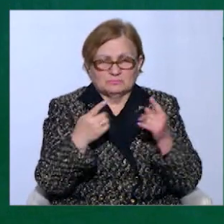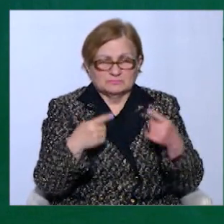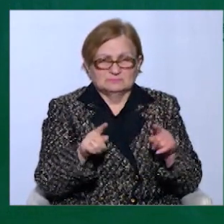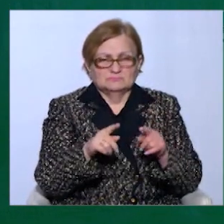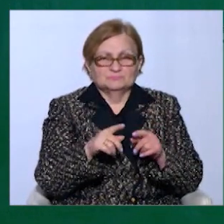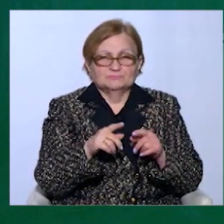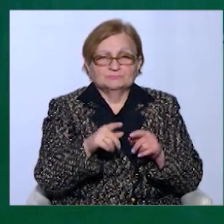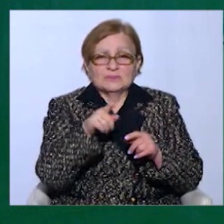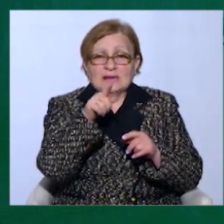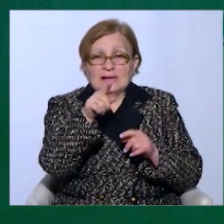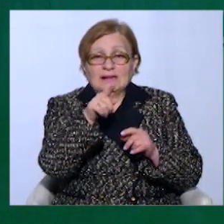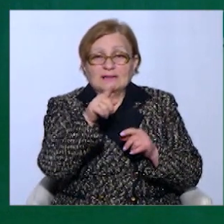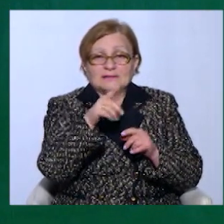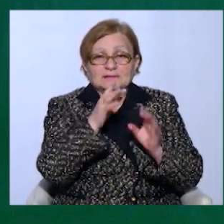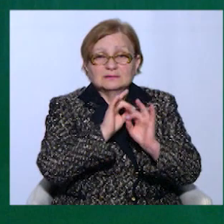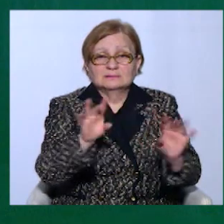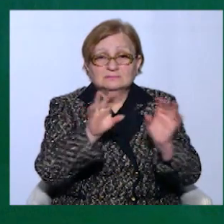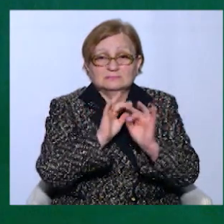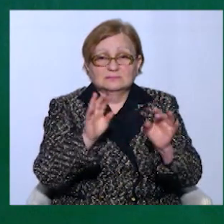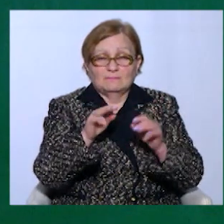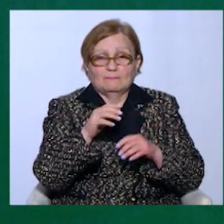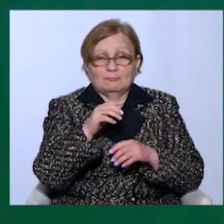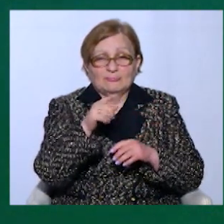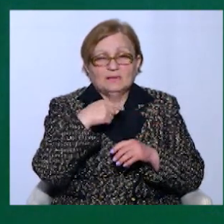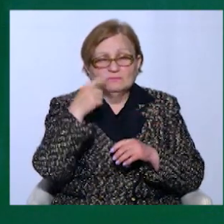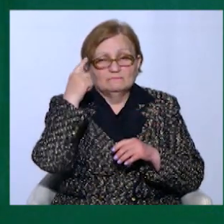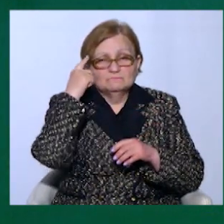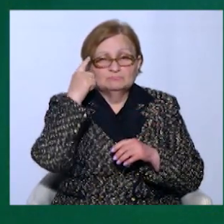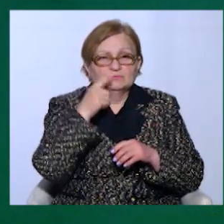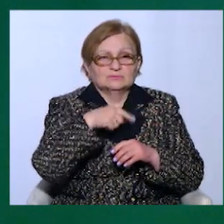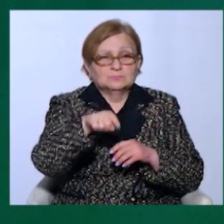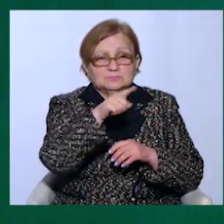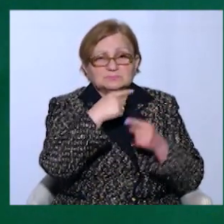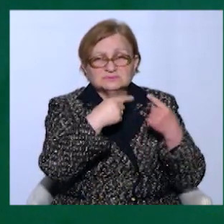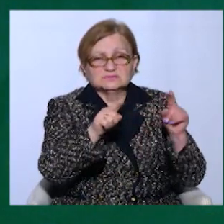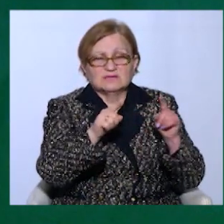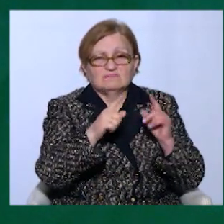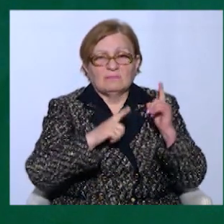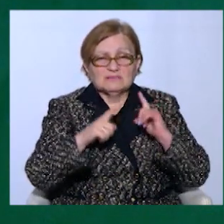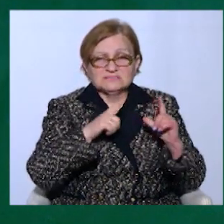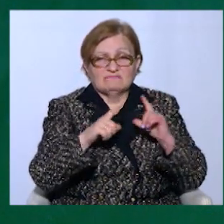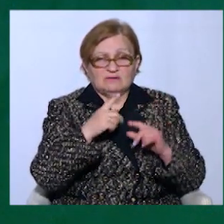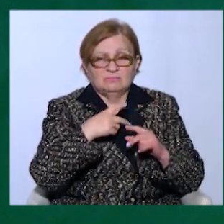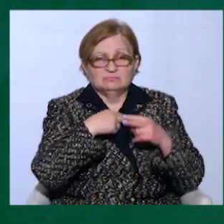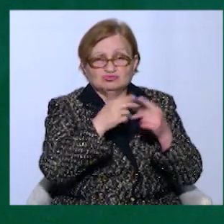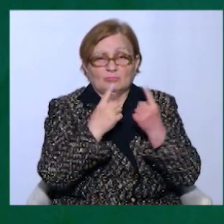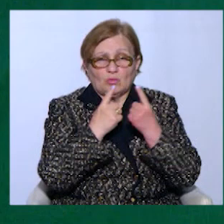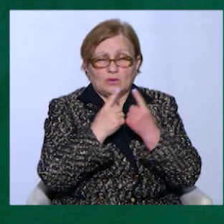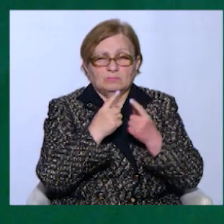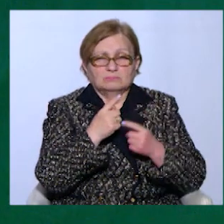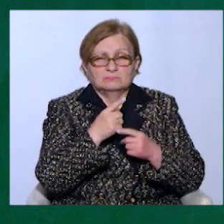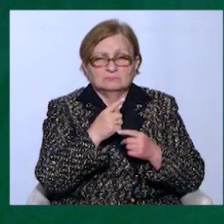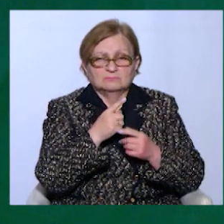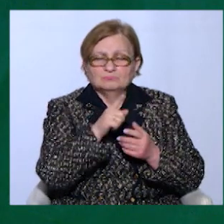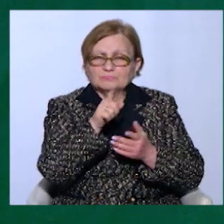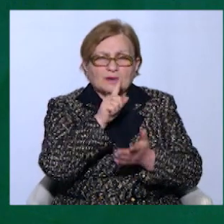ამ მასალიდან ჩვენ მე პირადად დაფიქრობ, დამეთანხმებიან ის მასწავლებლები, რომლებიც ჩემი კოლეგები არიან, რომ ის